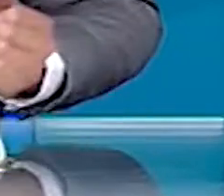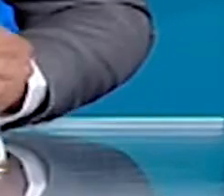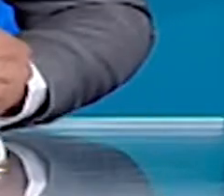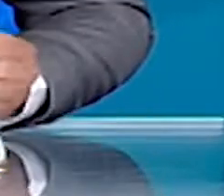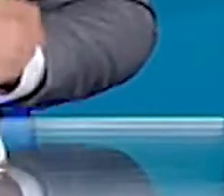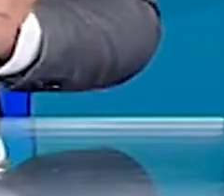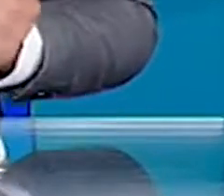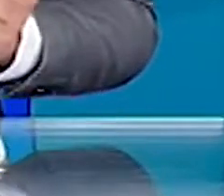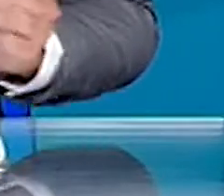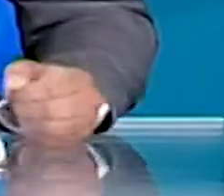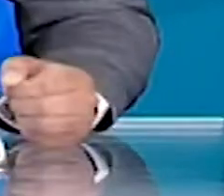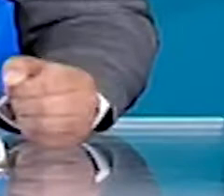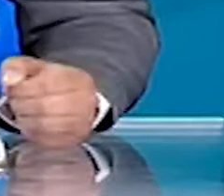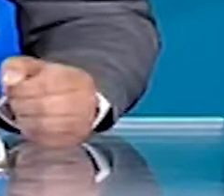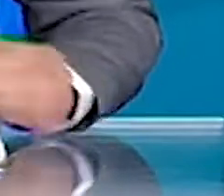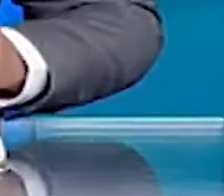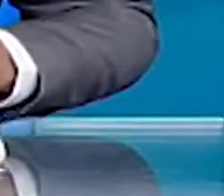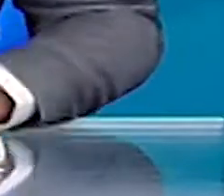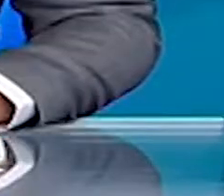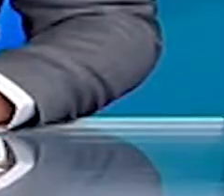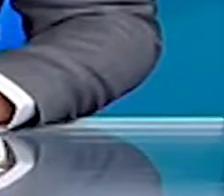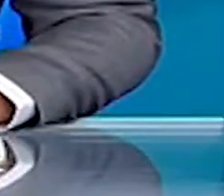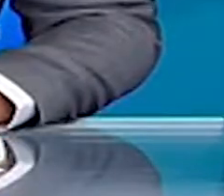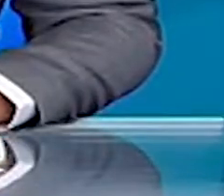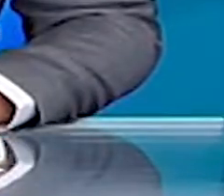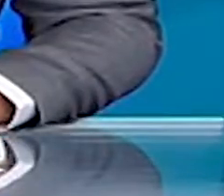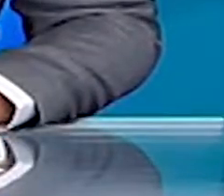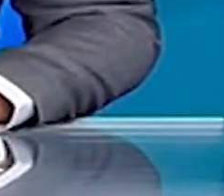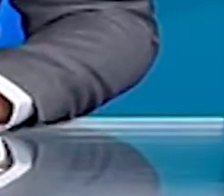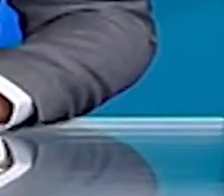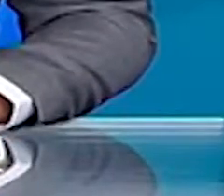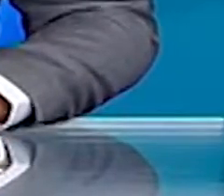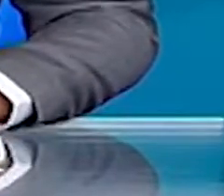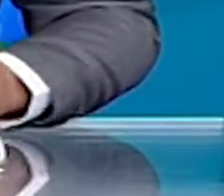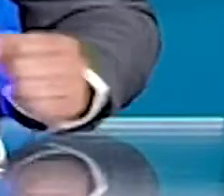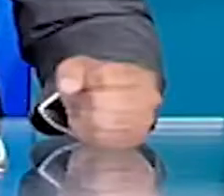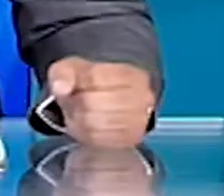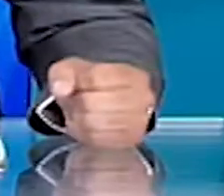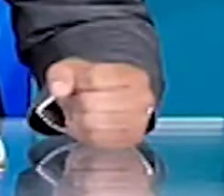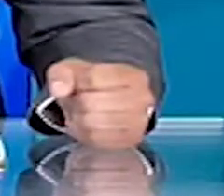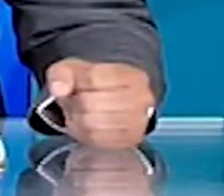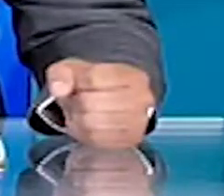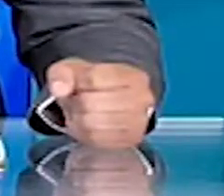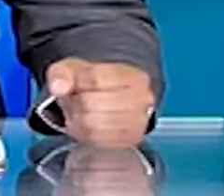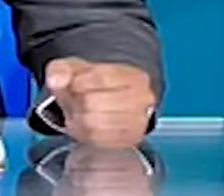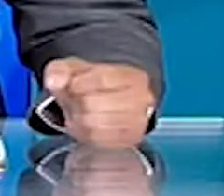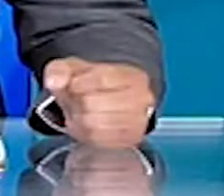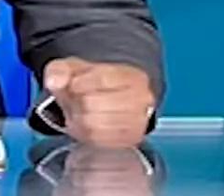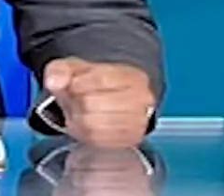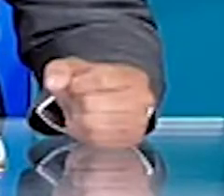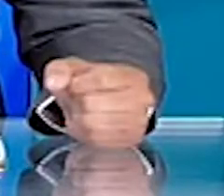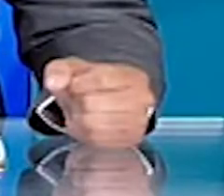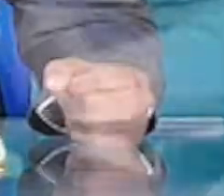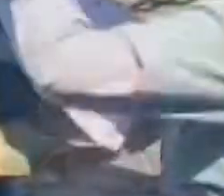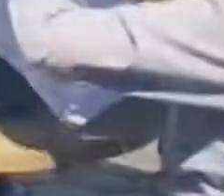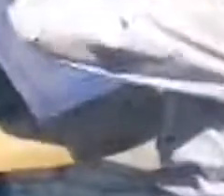warga antre tanpa memperhatikan aturan jaga jarak sebagian bahkan tidak mengenakan masker secara benar